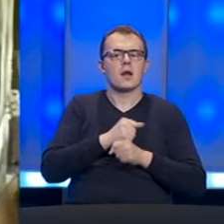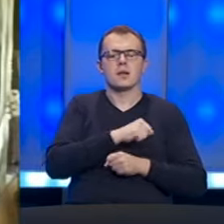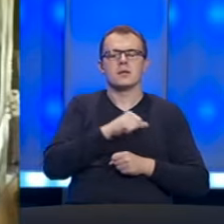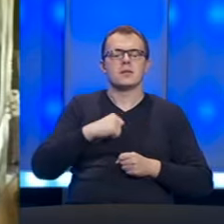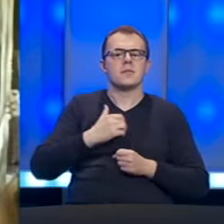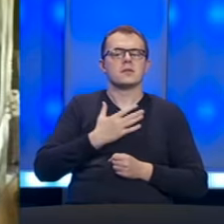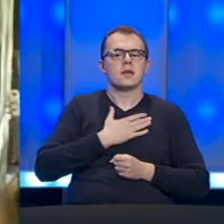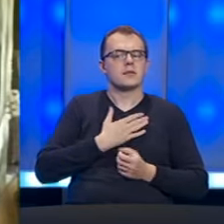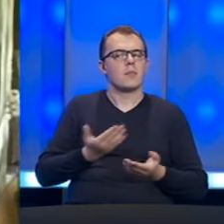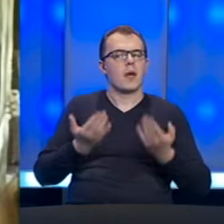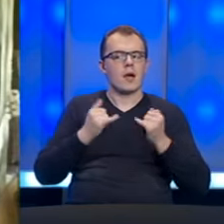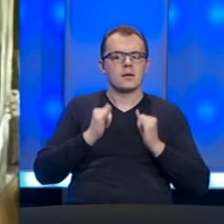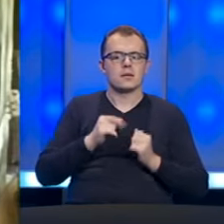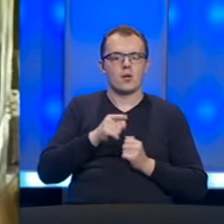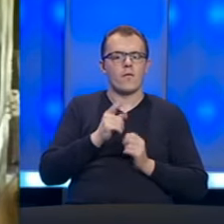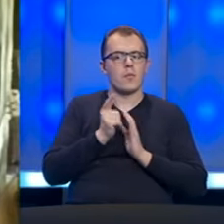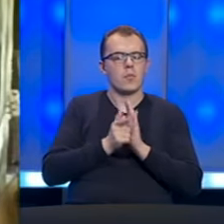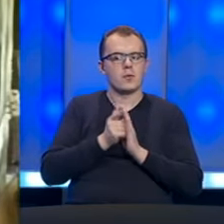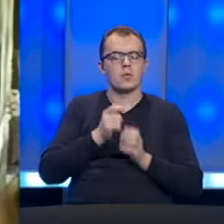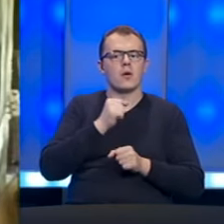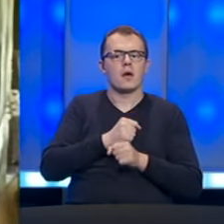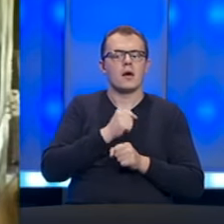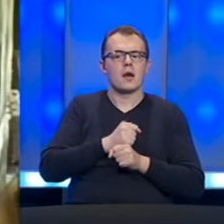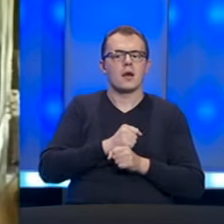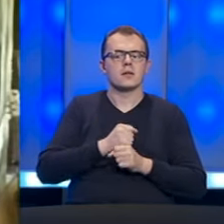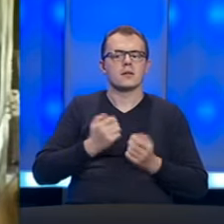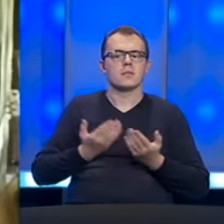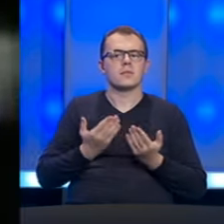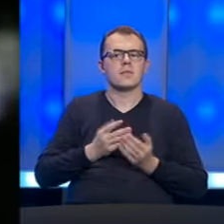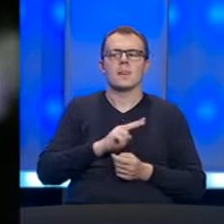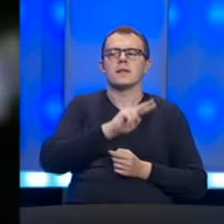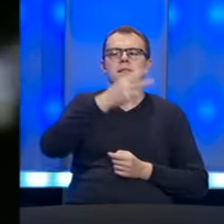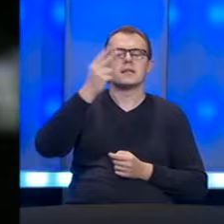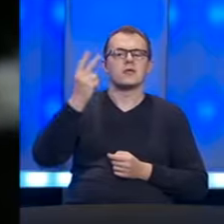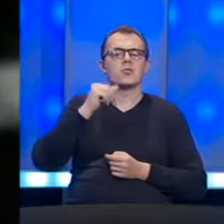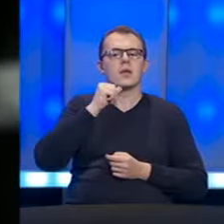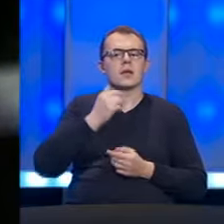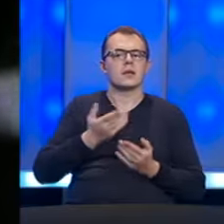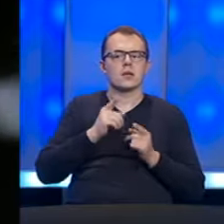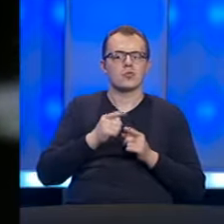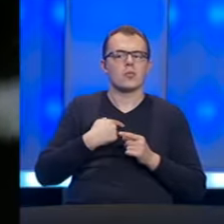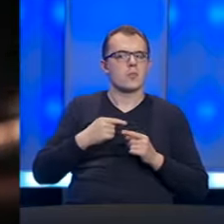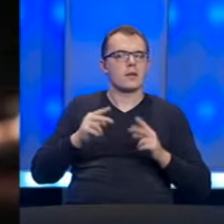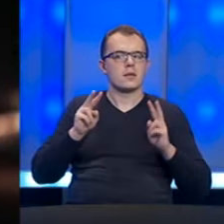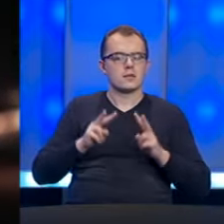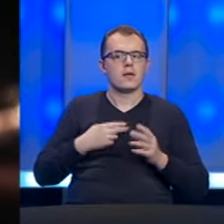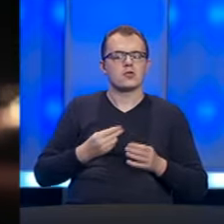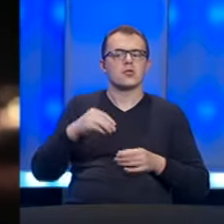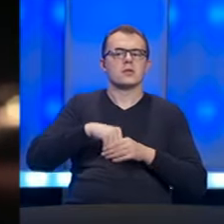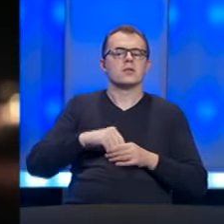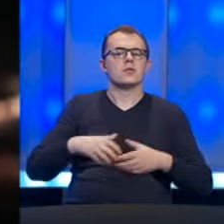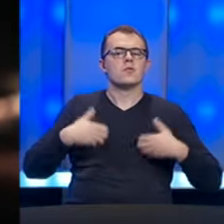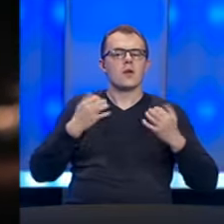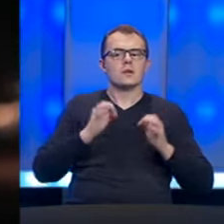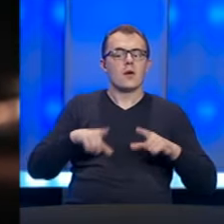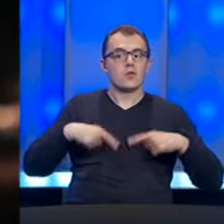sebe, a sad u ovom momentu radim za druge. I to me stravično ispunjava. Svako